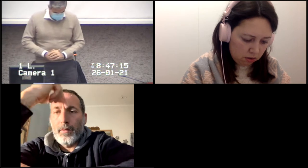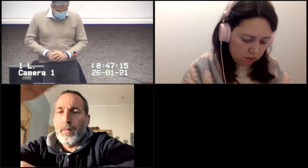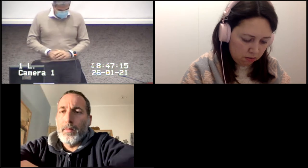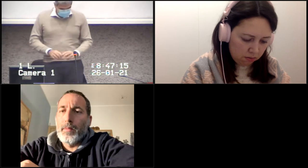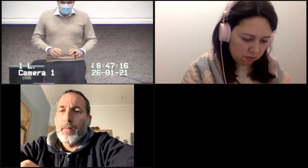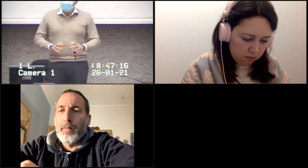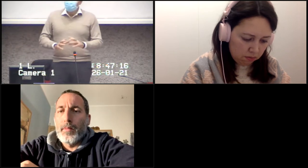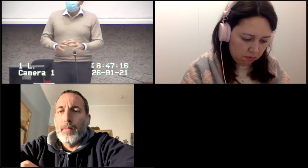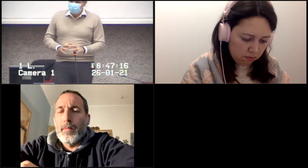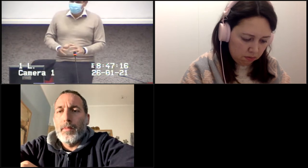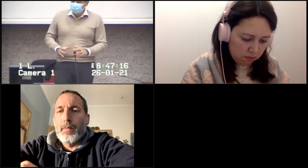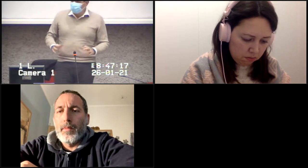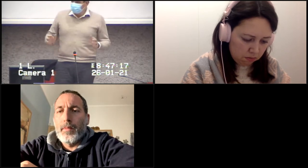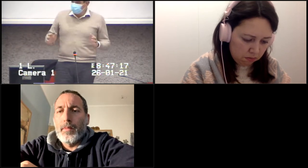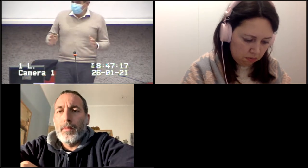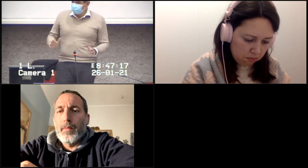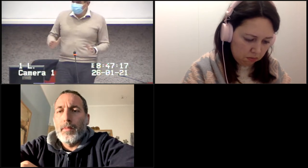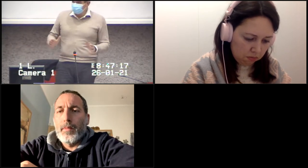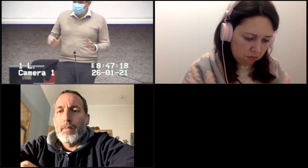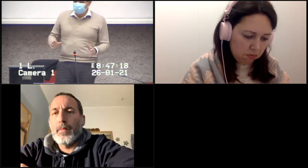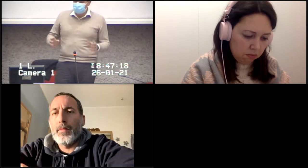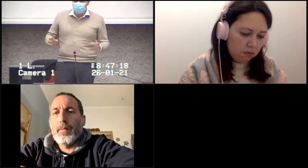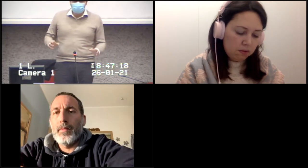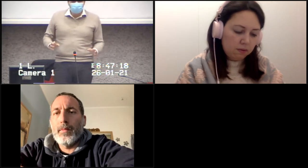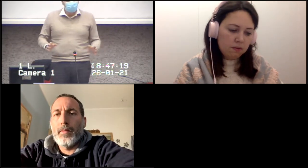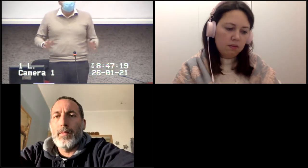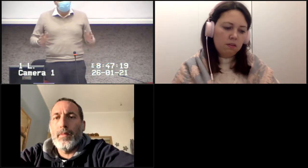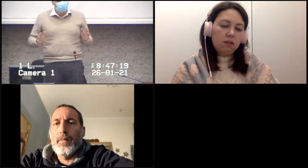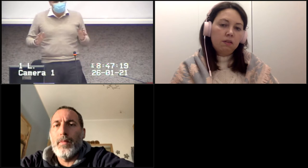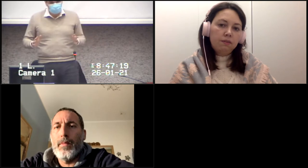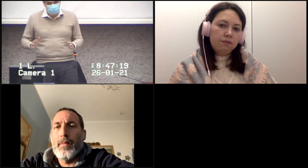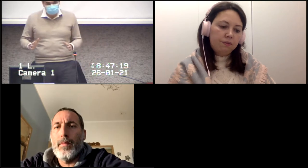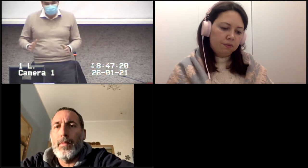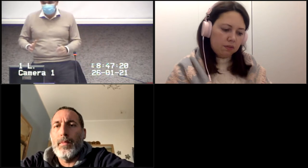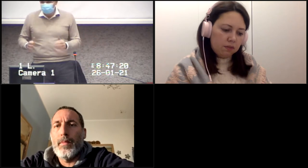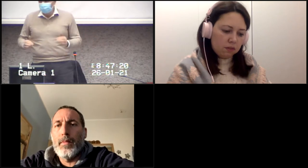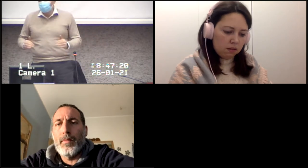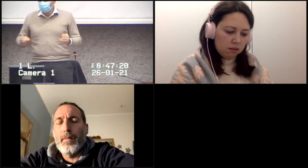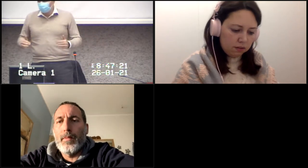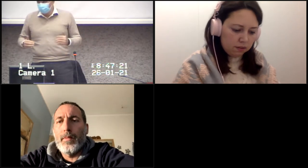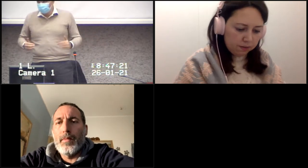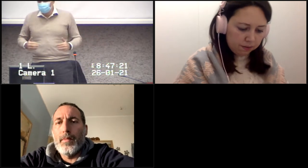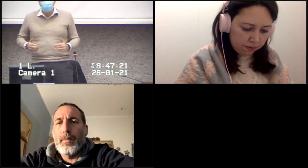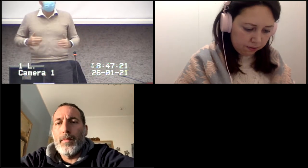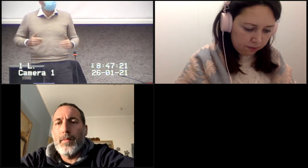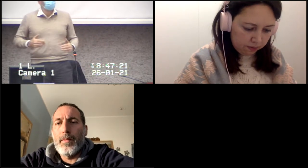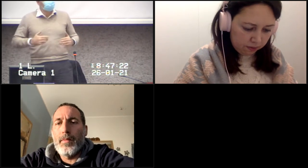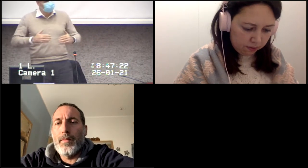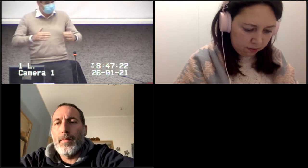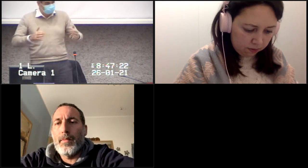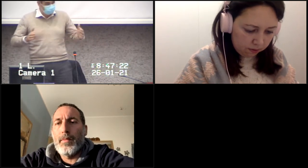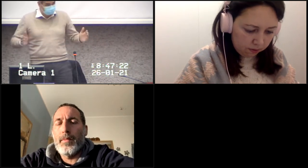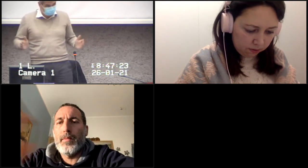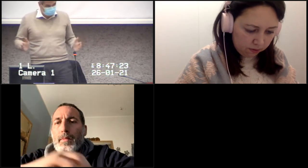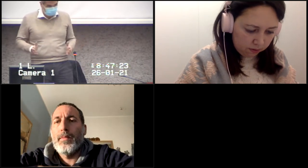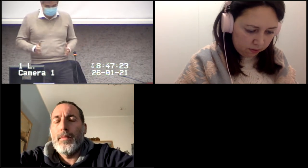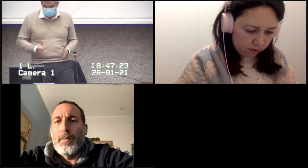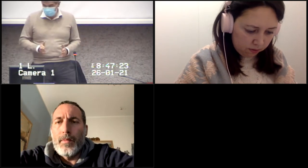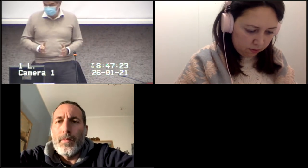dismessi. L'impianto normativo regionale prevede la possibilità di applicazione su tutto